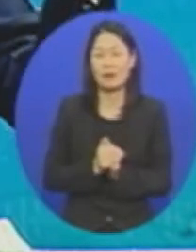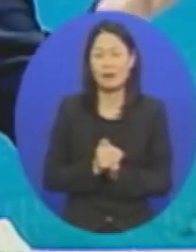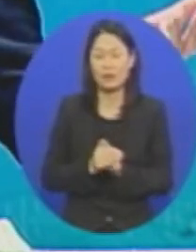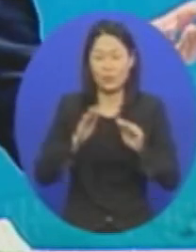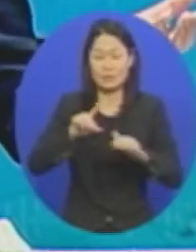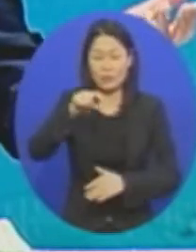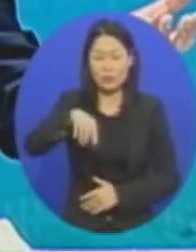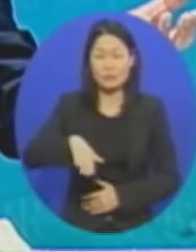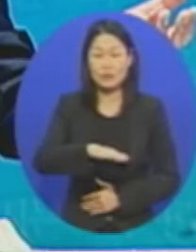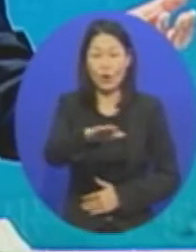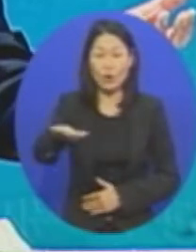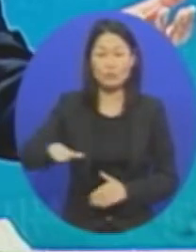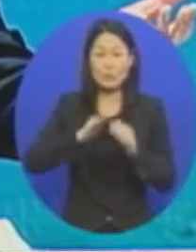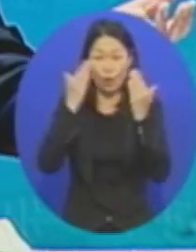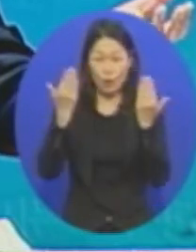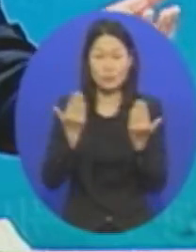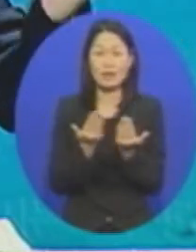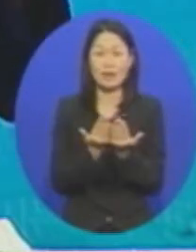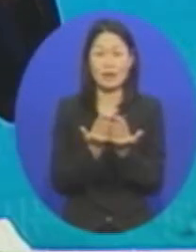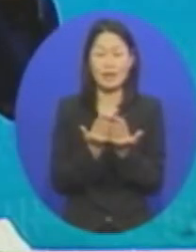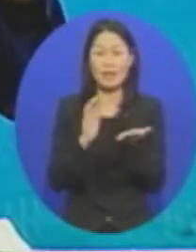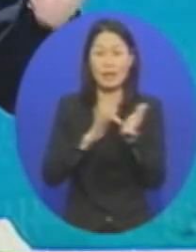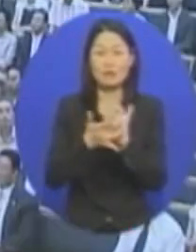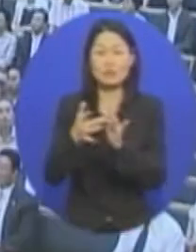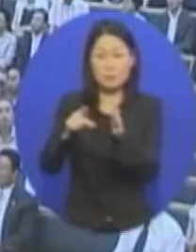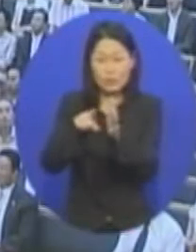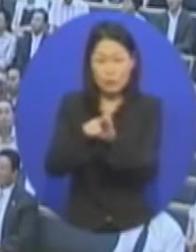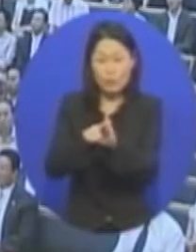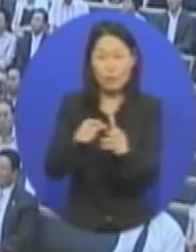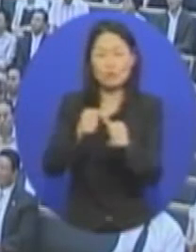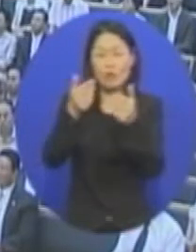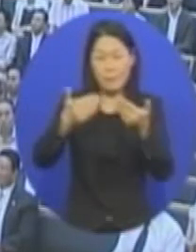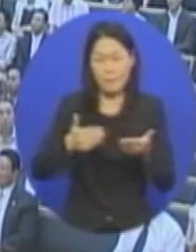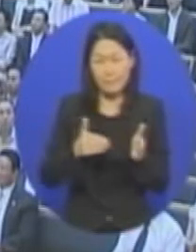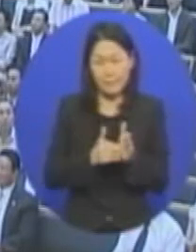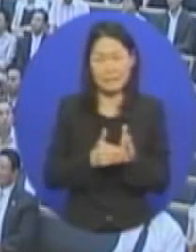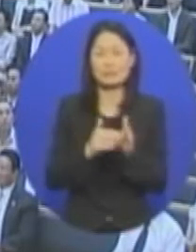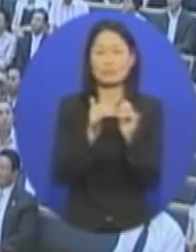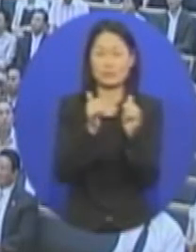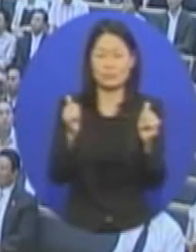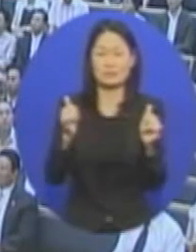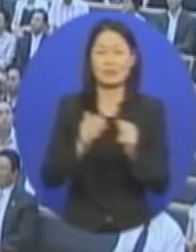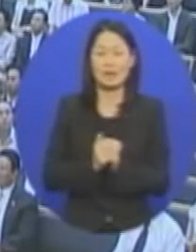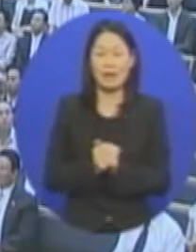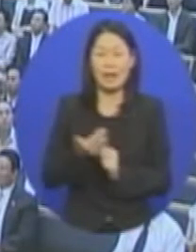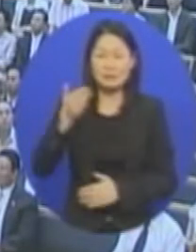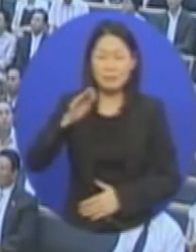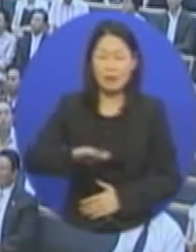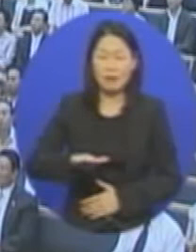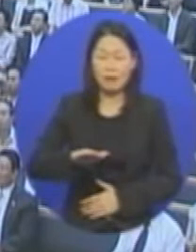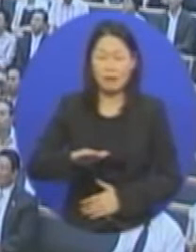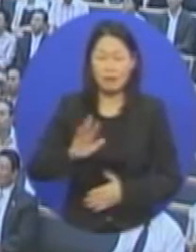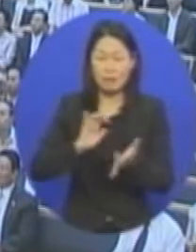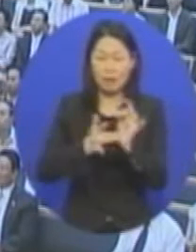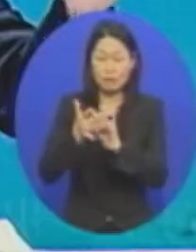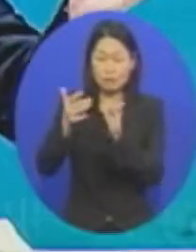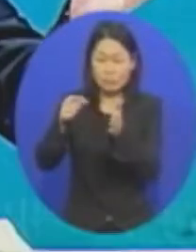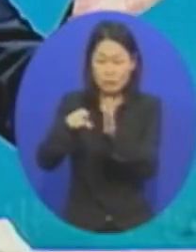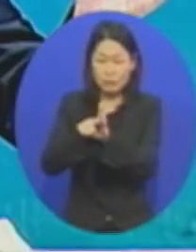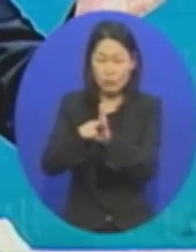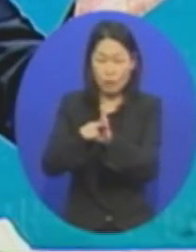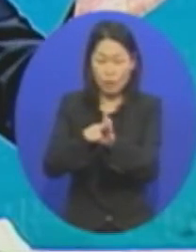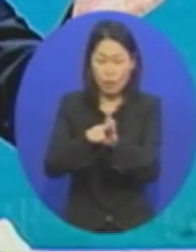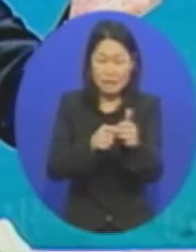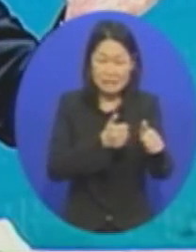자리에 계신 여러분 모두가 다 예수를 믿고 구원 받으신 분입니다 그러나 예수 믿고 승리의